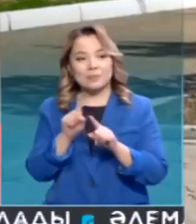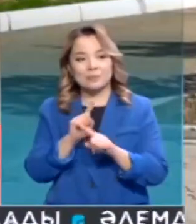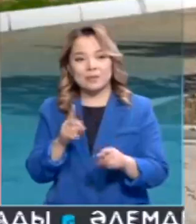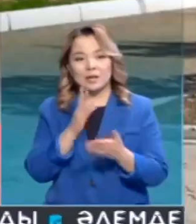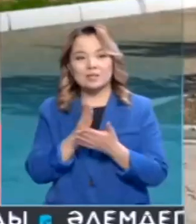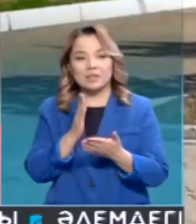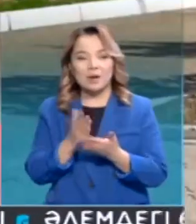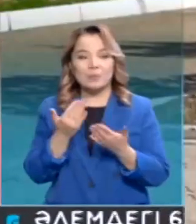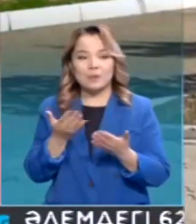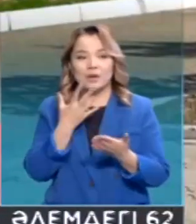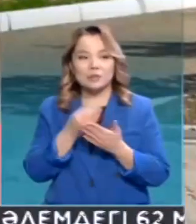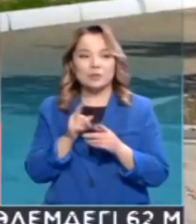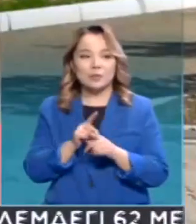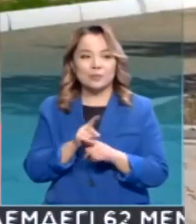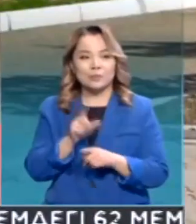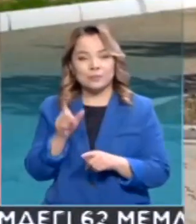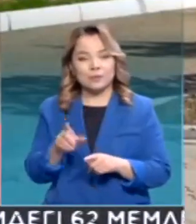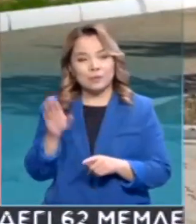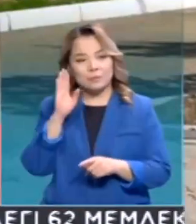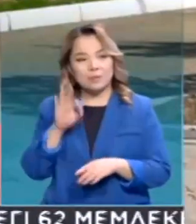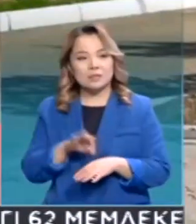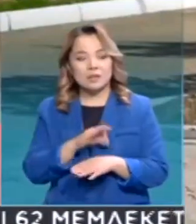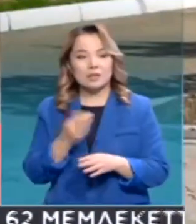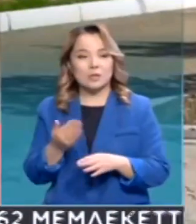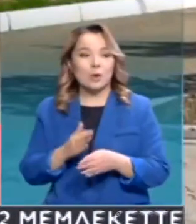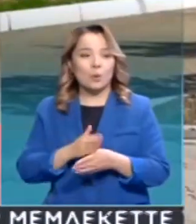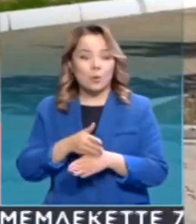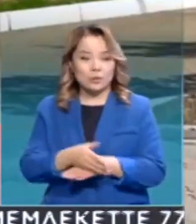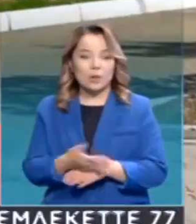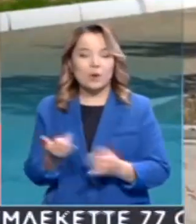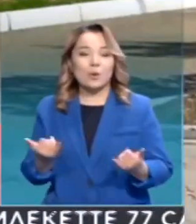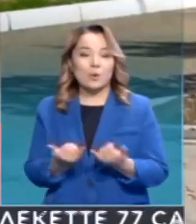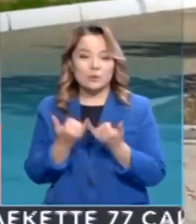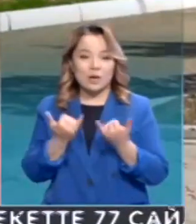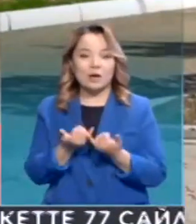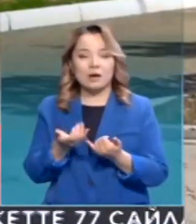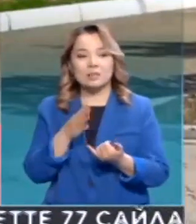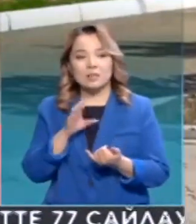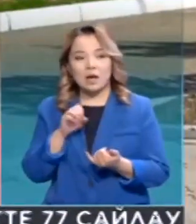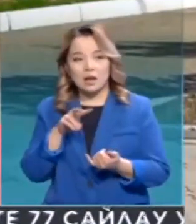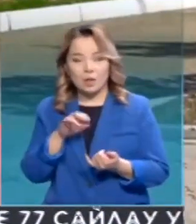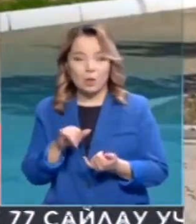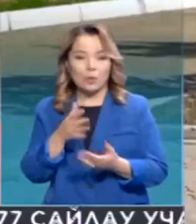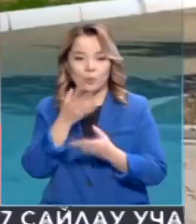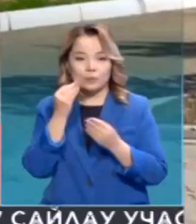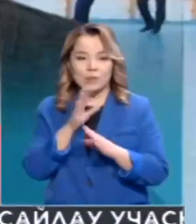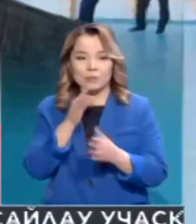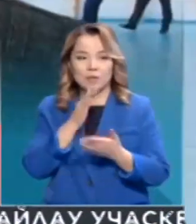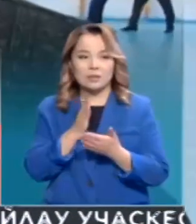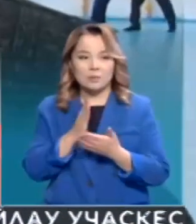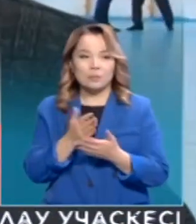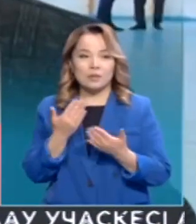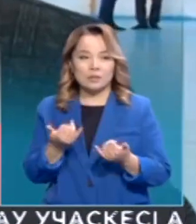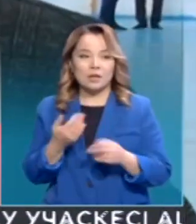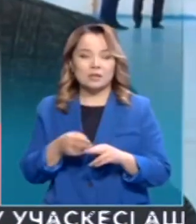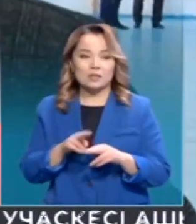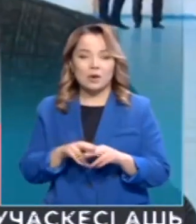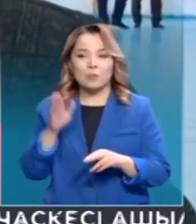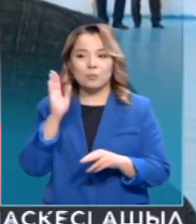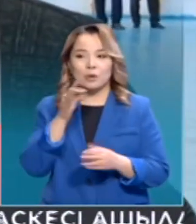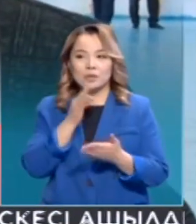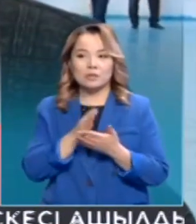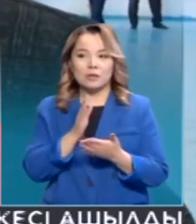тұр. Сарсудың сері жігітін күйеу бала қылған қонақтар той тойлап жүріп сайлауды да ұмытпапты. Саяси науқанның Қазақстанның